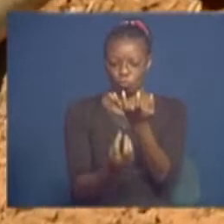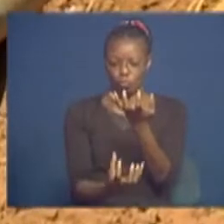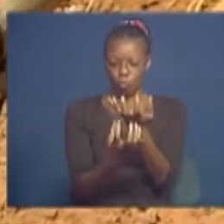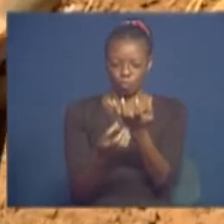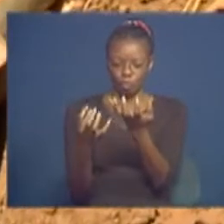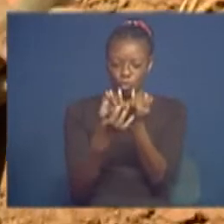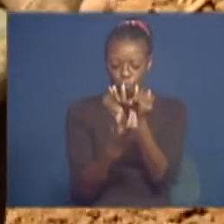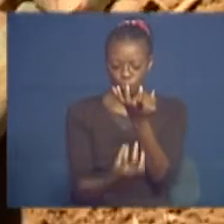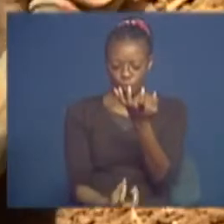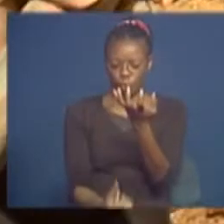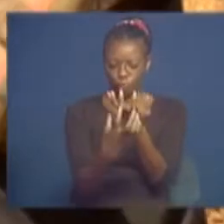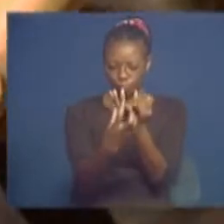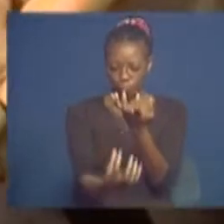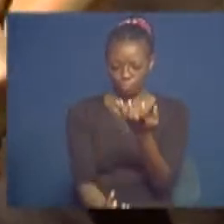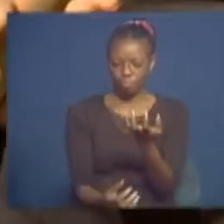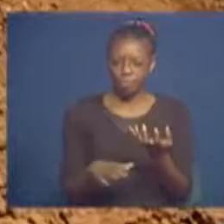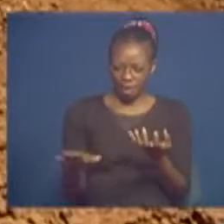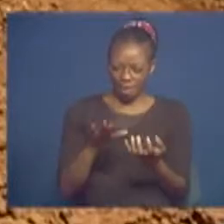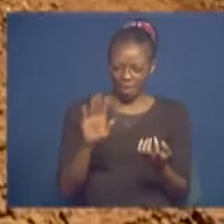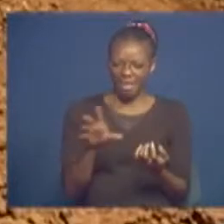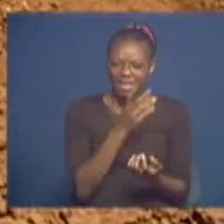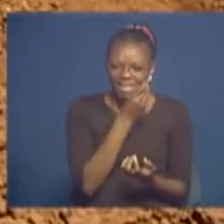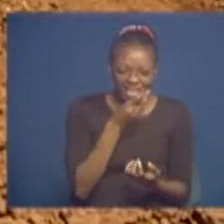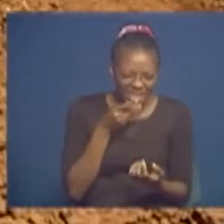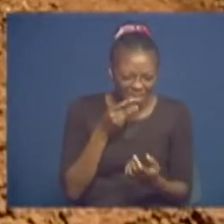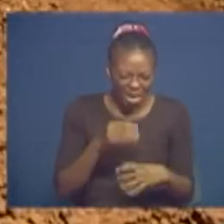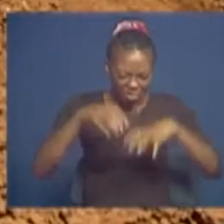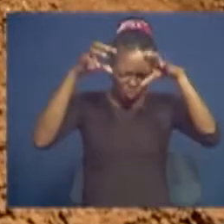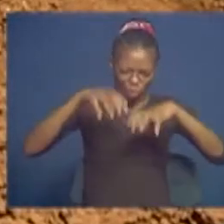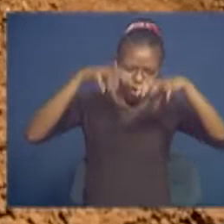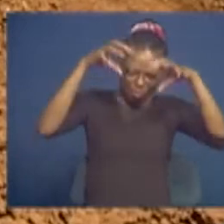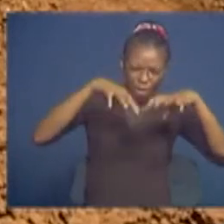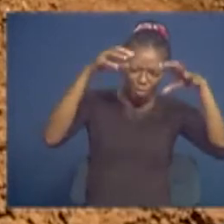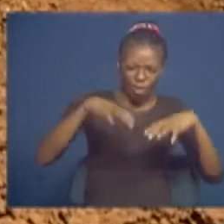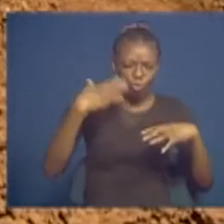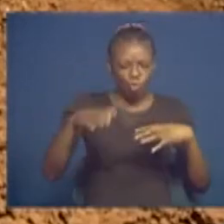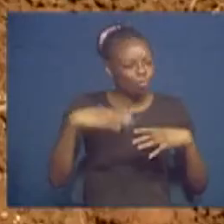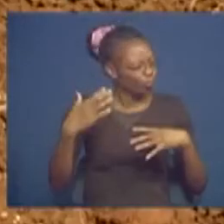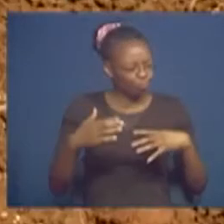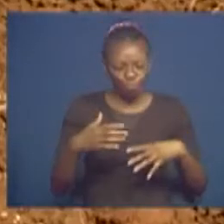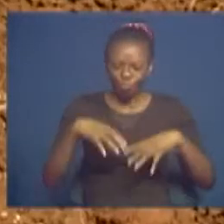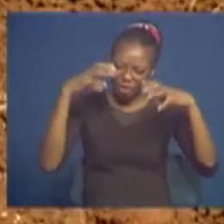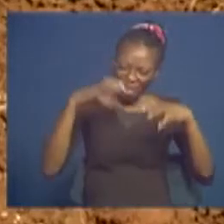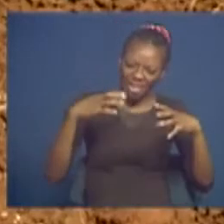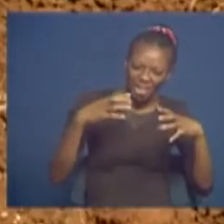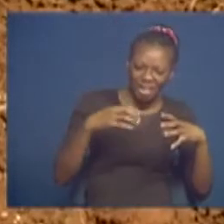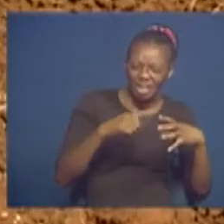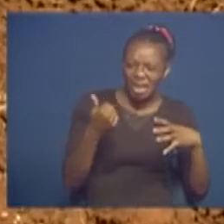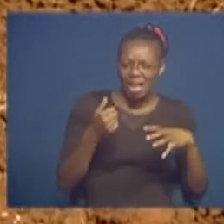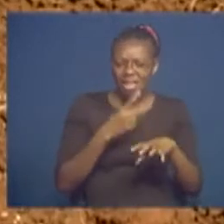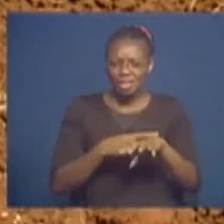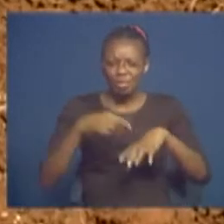Mkulima ni eneo kame ambalo hupata mvua kwa nadra sana. ili kufanya kilimo chochote kile eneo